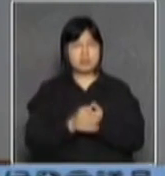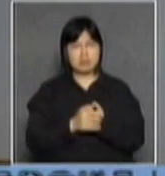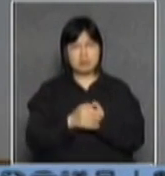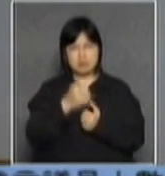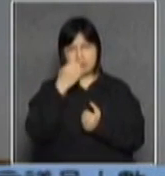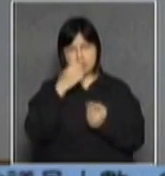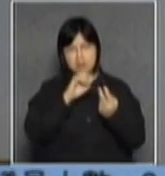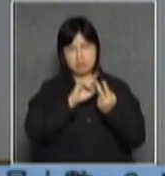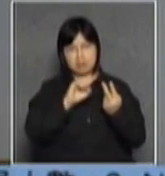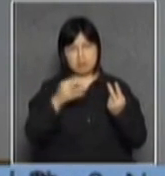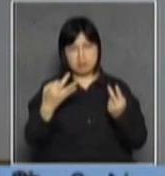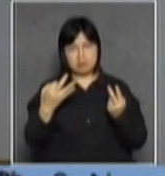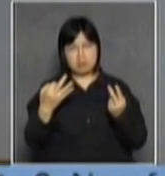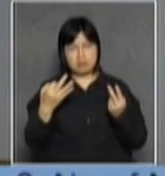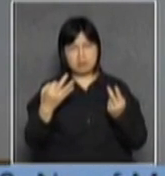從